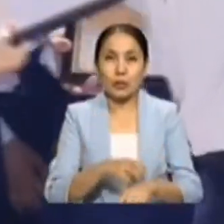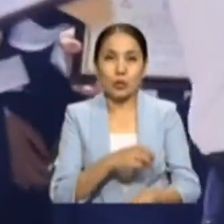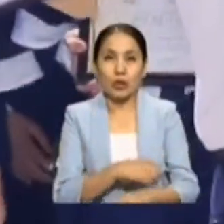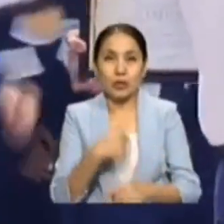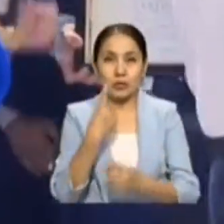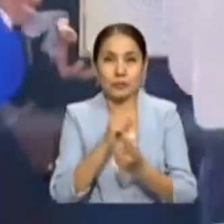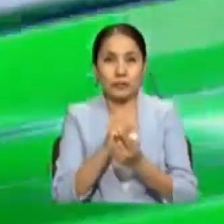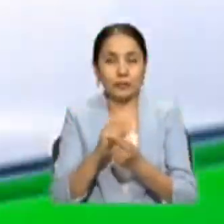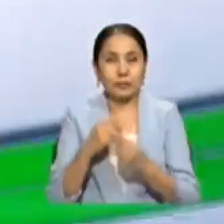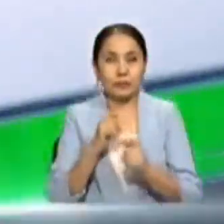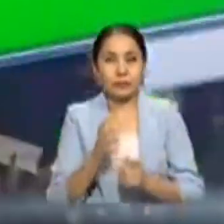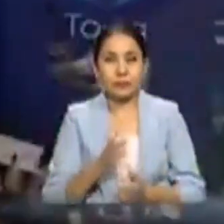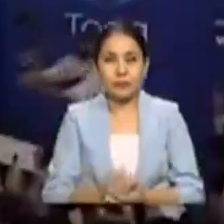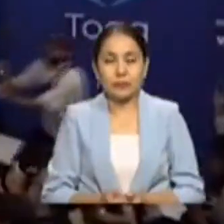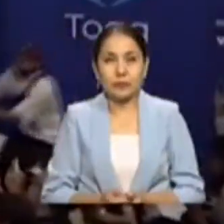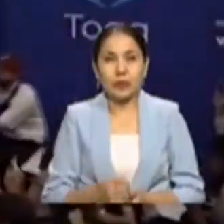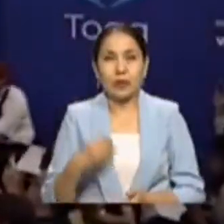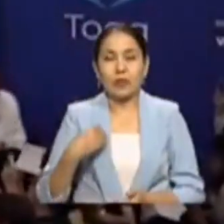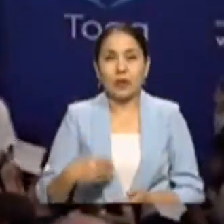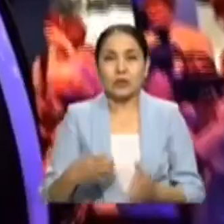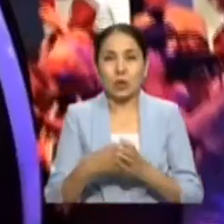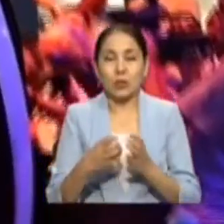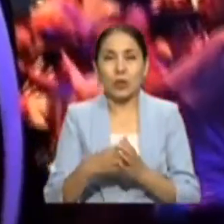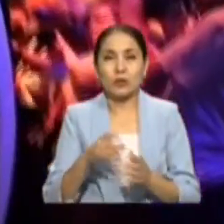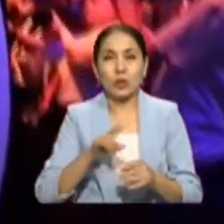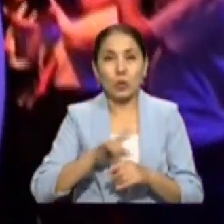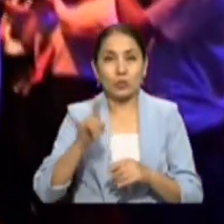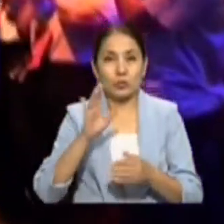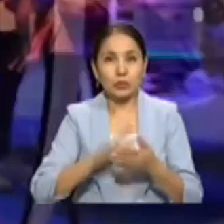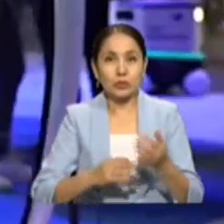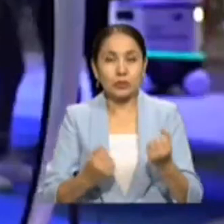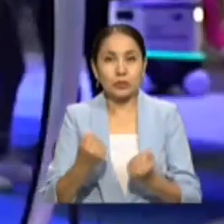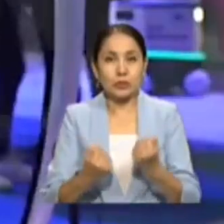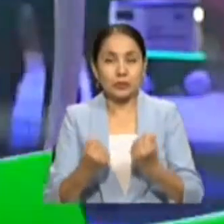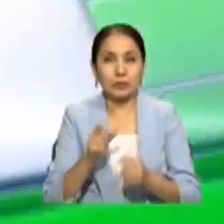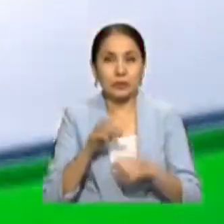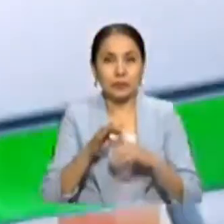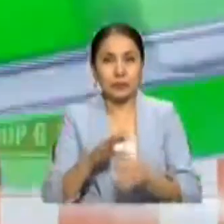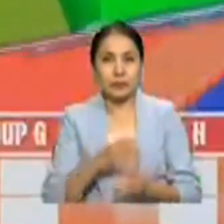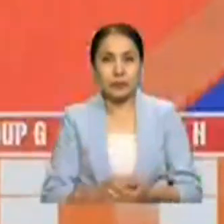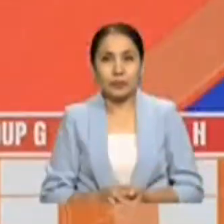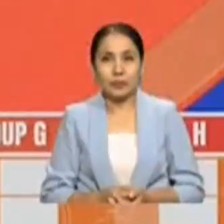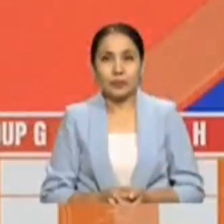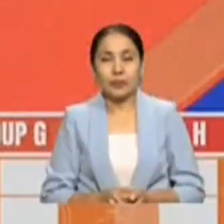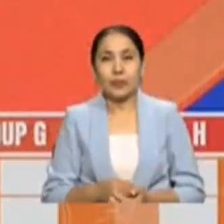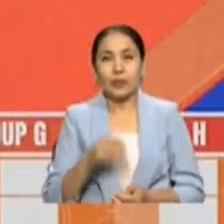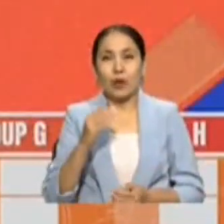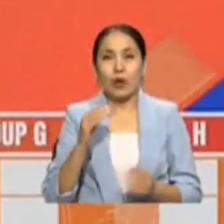bilan taqdirlandi. Fransiya kompaniyasi uchuvchisiz boshqariladigan taksini taqdim etdi. Futzal